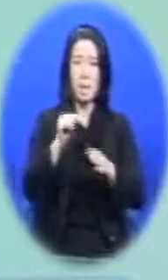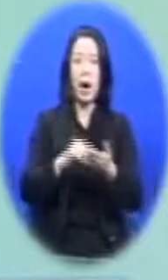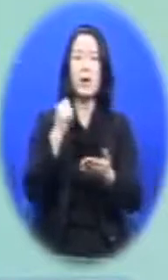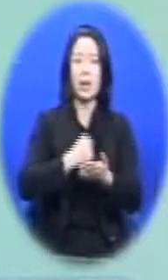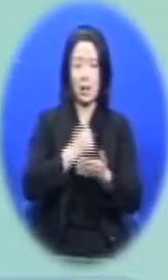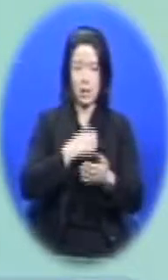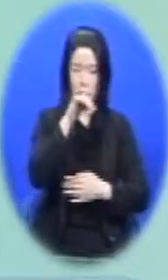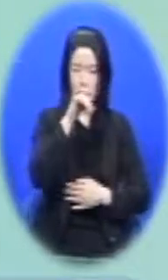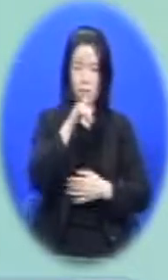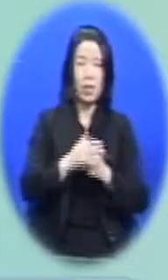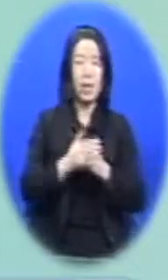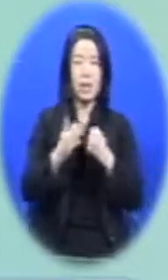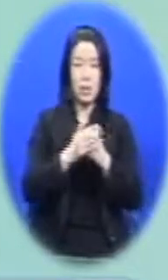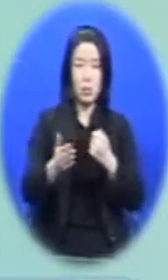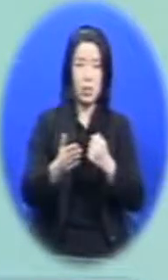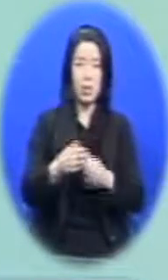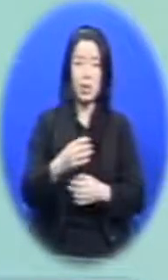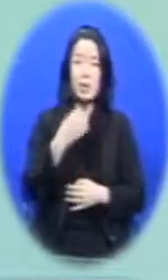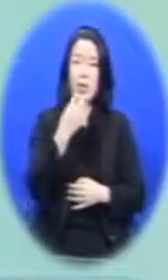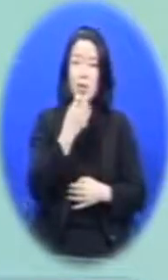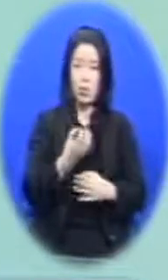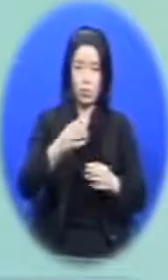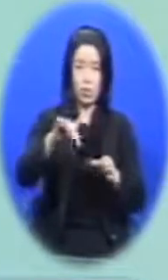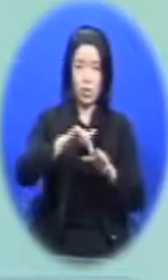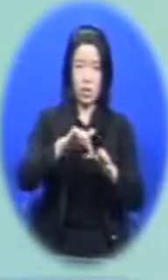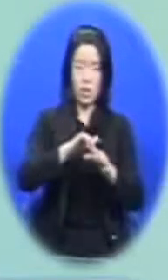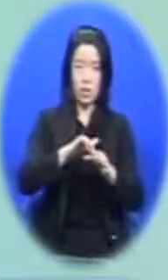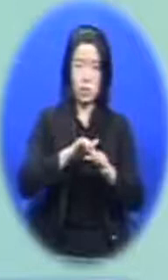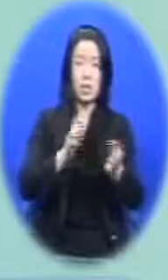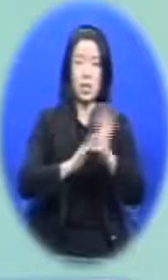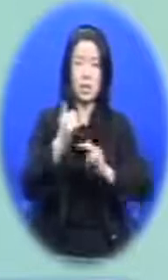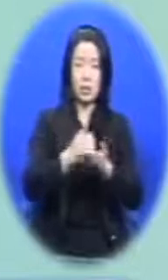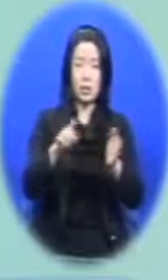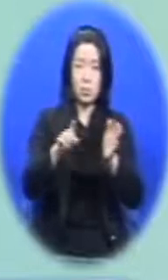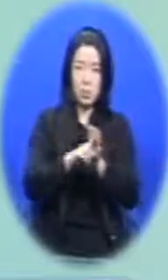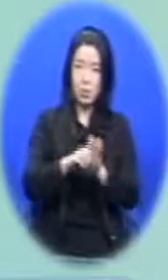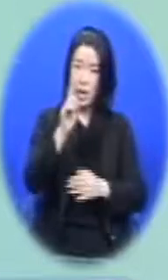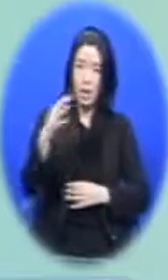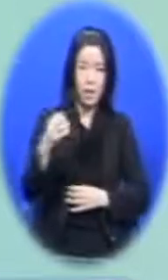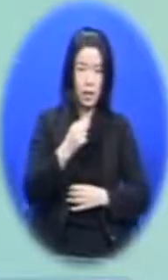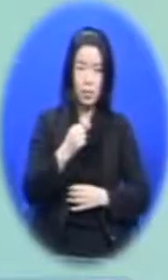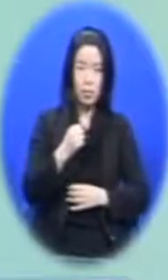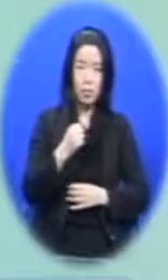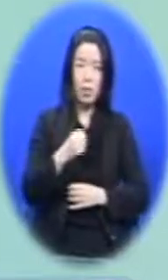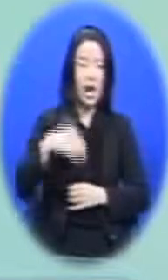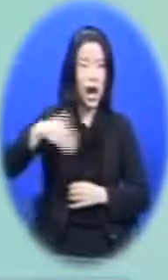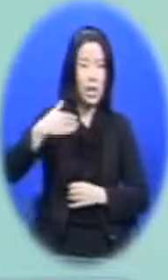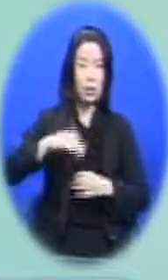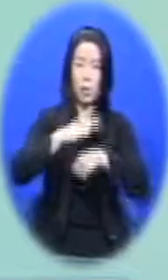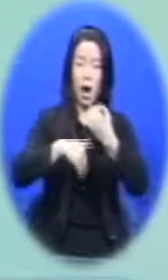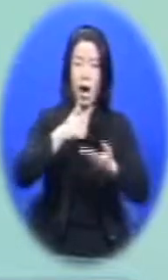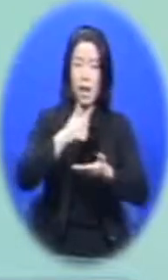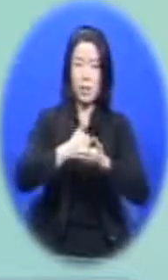안타까워하셨어요. 그래서 유대인들이 예수를 믿는다는 것만 가지고는 아직도 하나님의 역사가